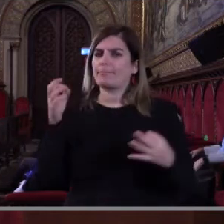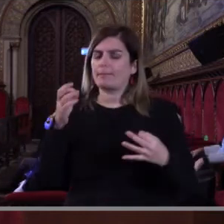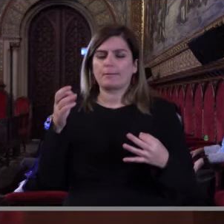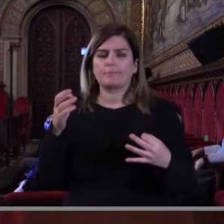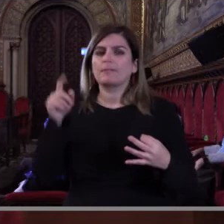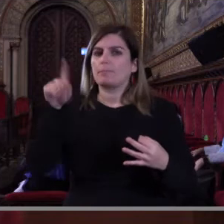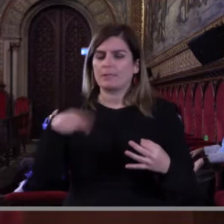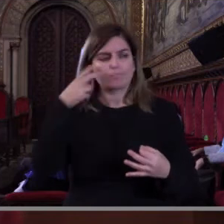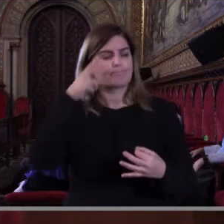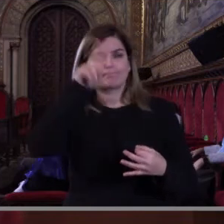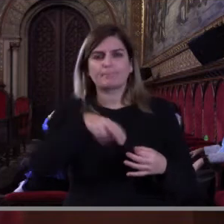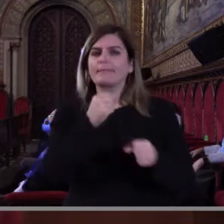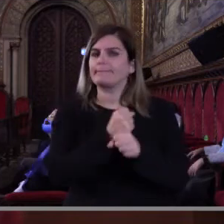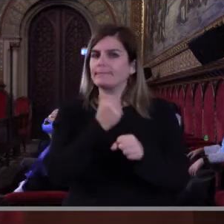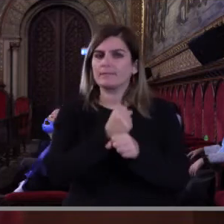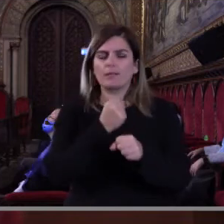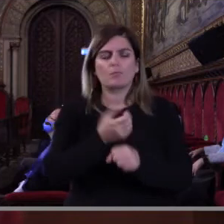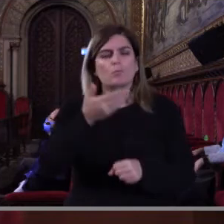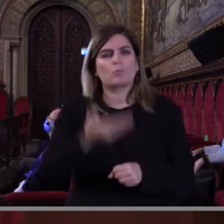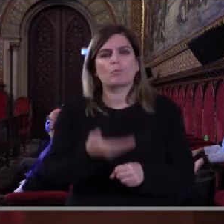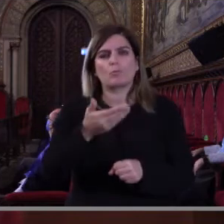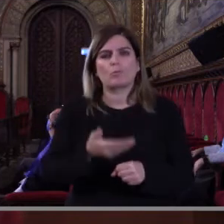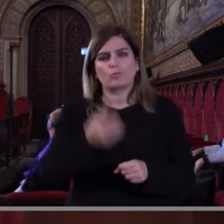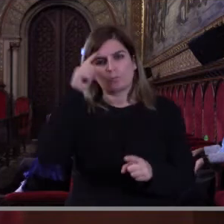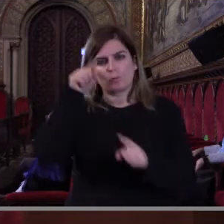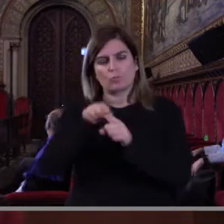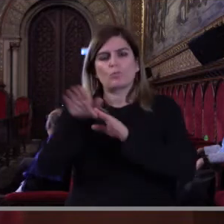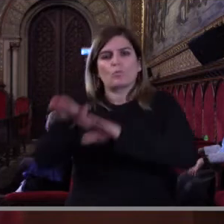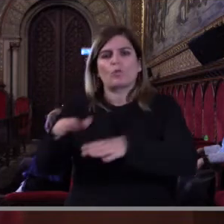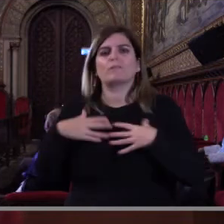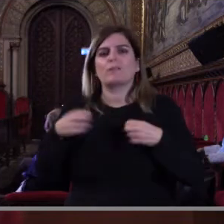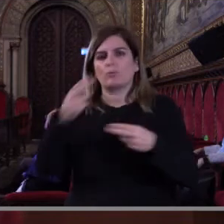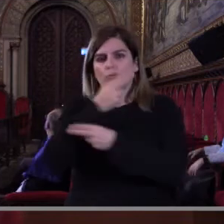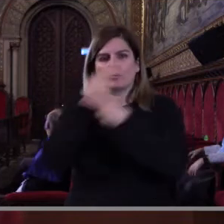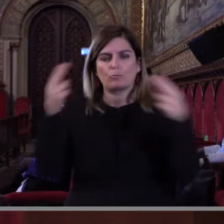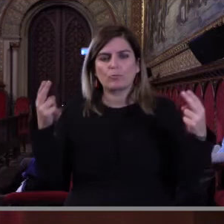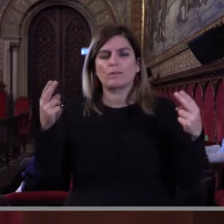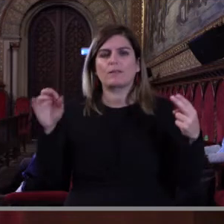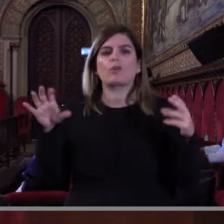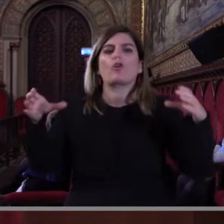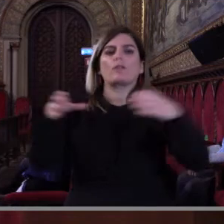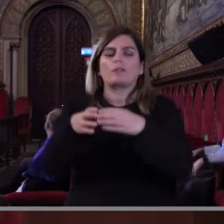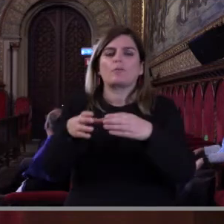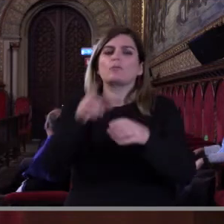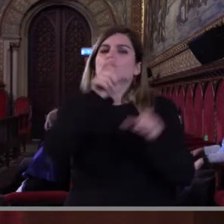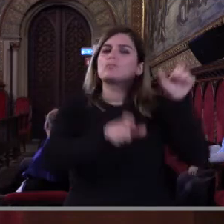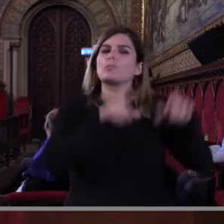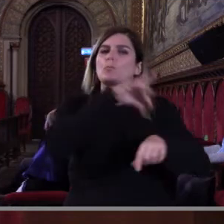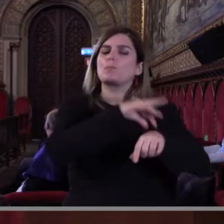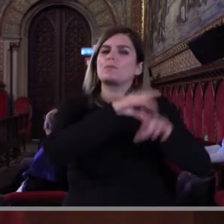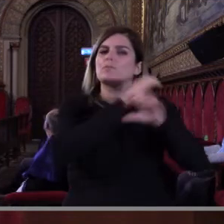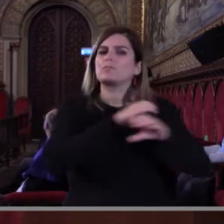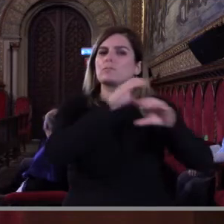valor de la tasca que han fet i fan per la salut col·lectiva els professionals sanitaris i els científics formats a les